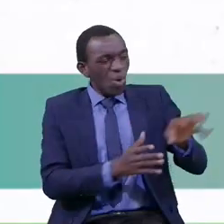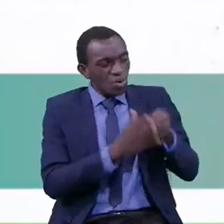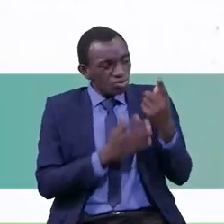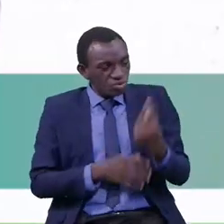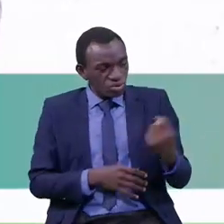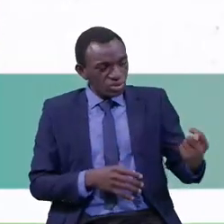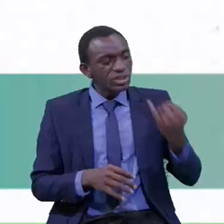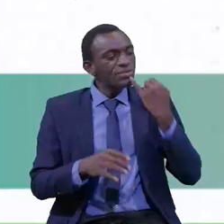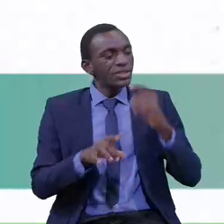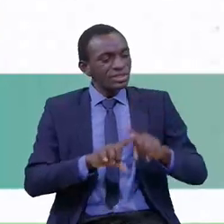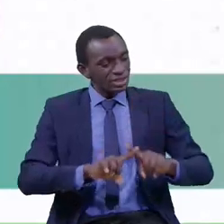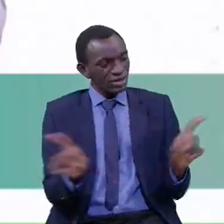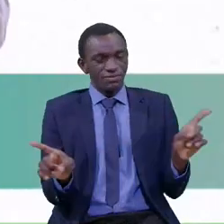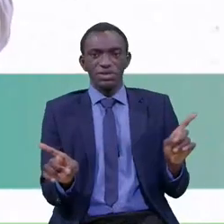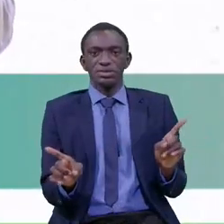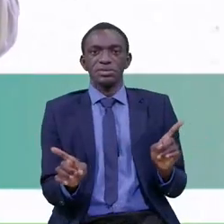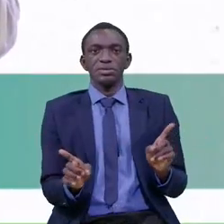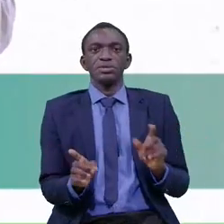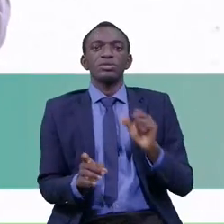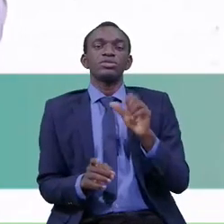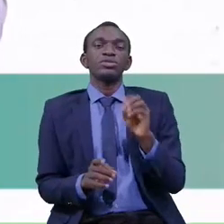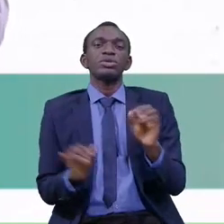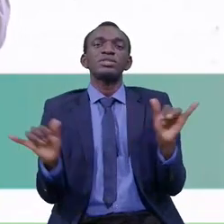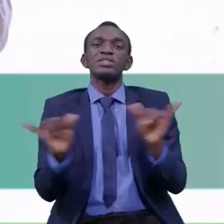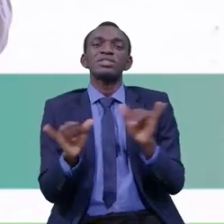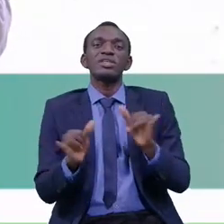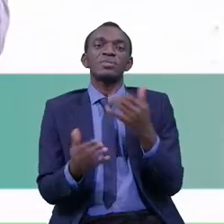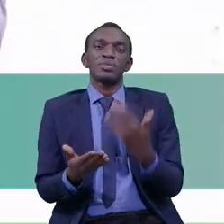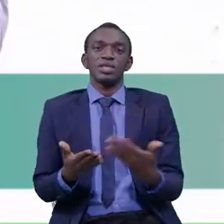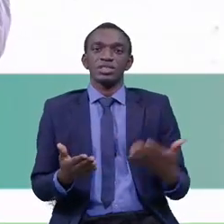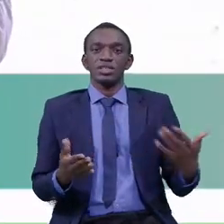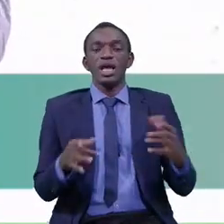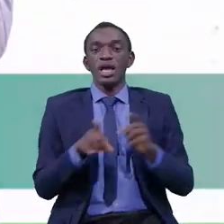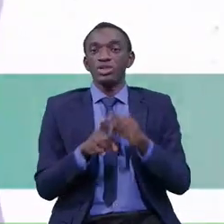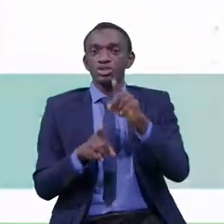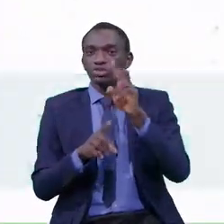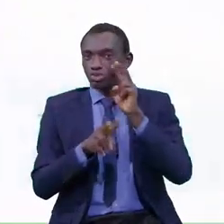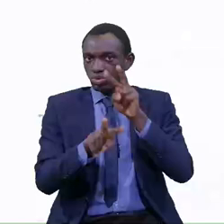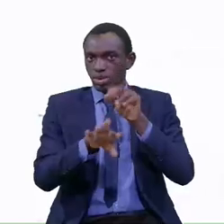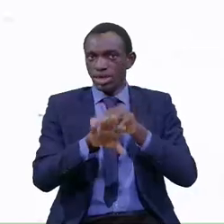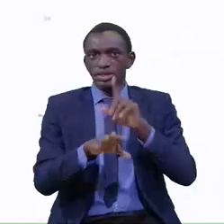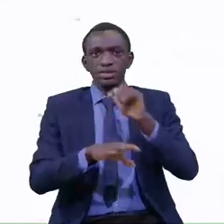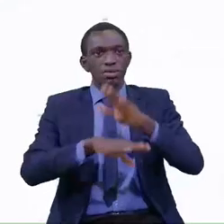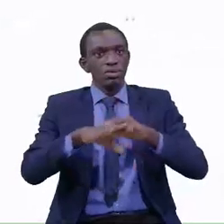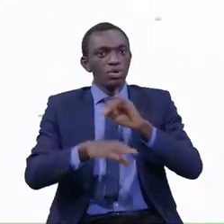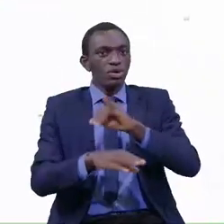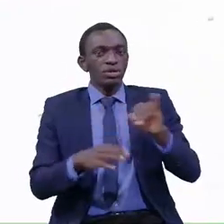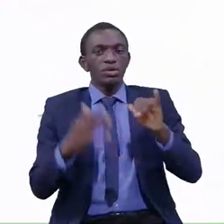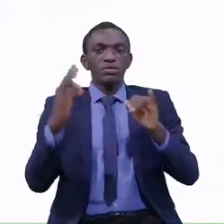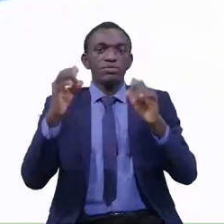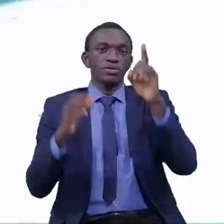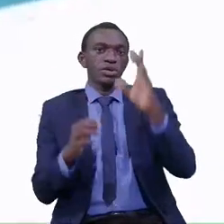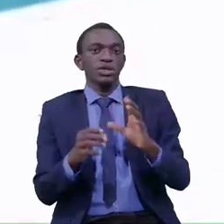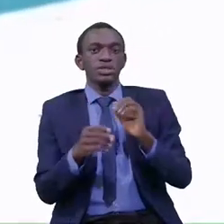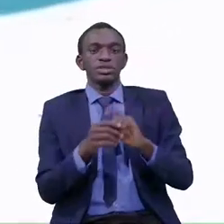convenables à ce à quoi Dieu t'a appelé. La même chose. Comme tu regardes l'appel de Dieu dans le Nouveau